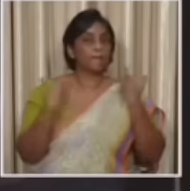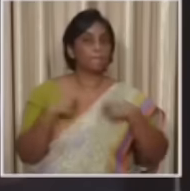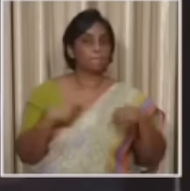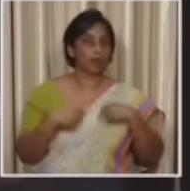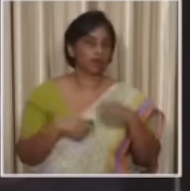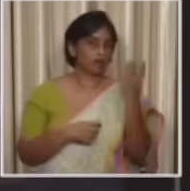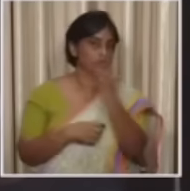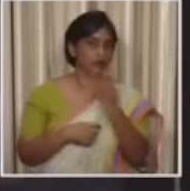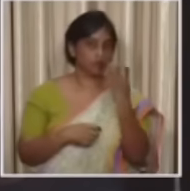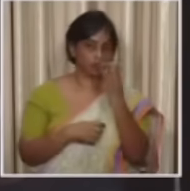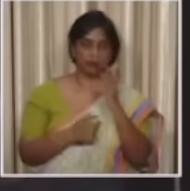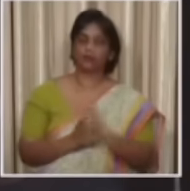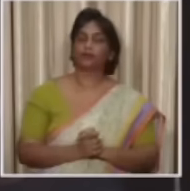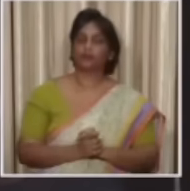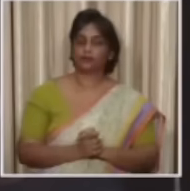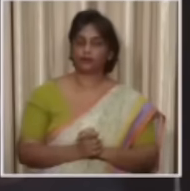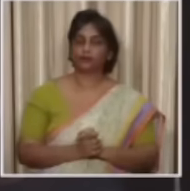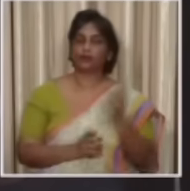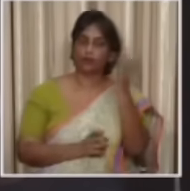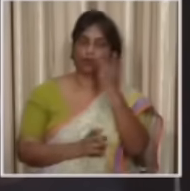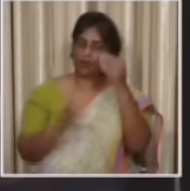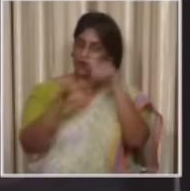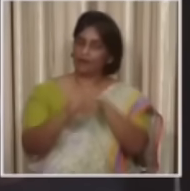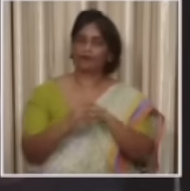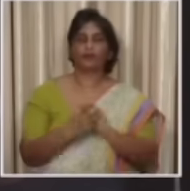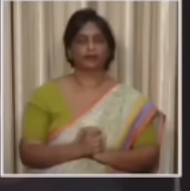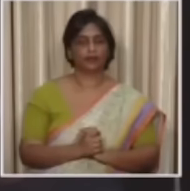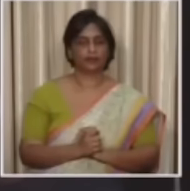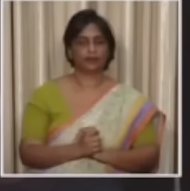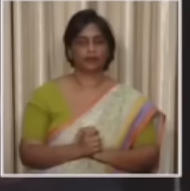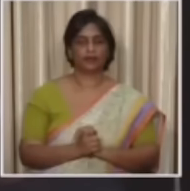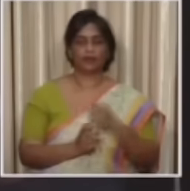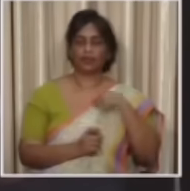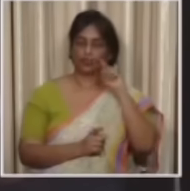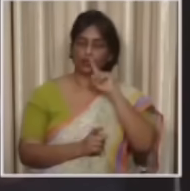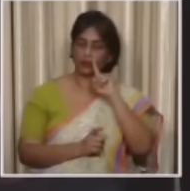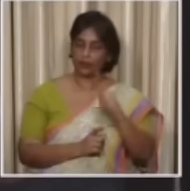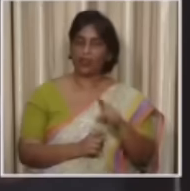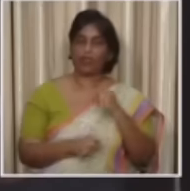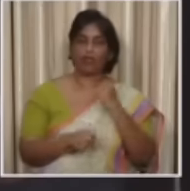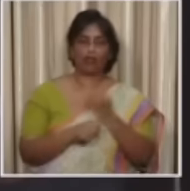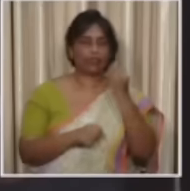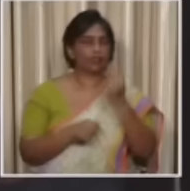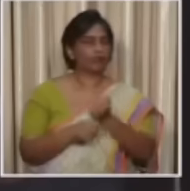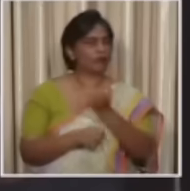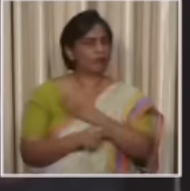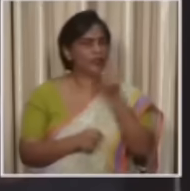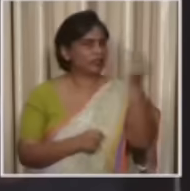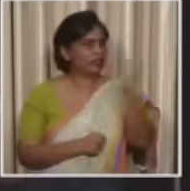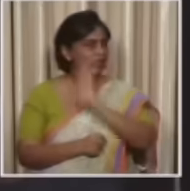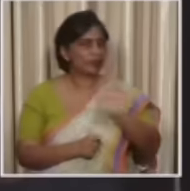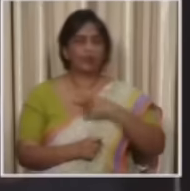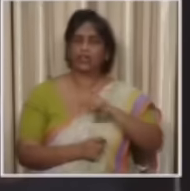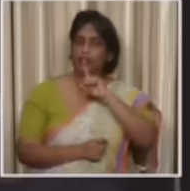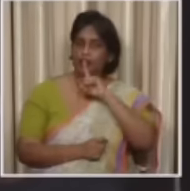3 දෙනෙක් කියලා. ඒ 3 දෙනාත් හිටියා. මම කිව්වා ආණ්ඩු දෙන්න එපා ගෝඨාභය මහත්තයාට ජනාධිපති